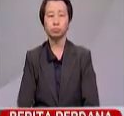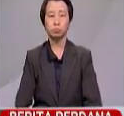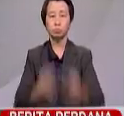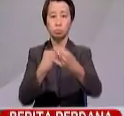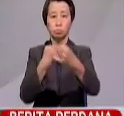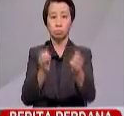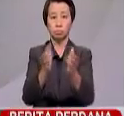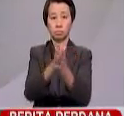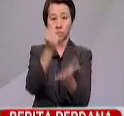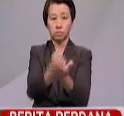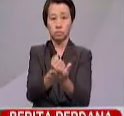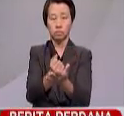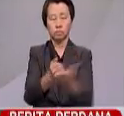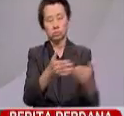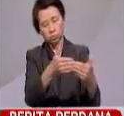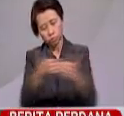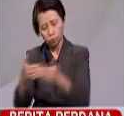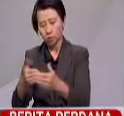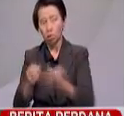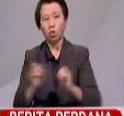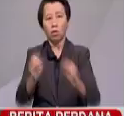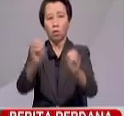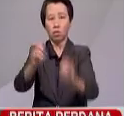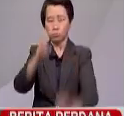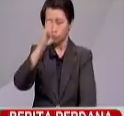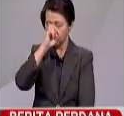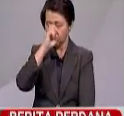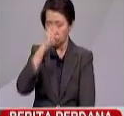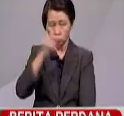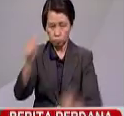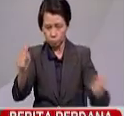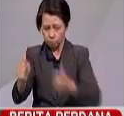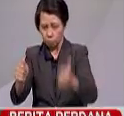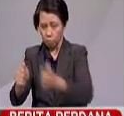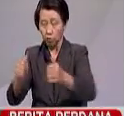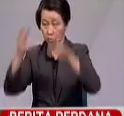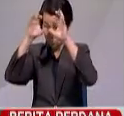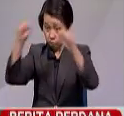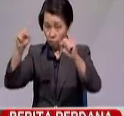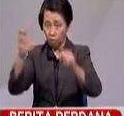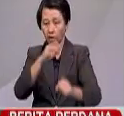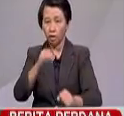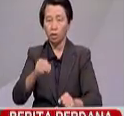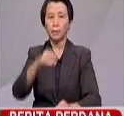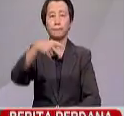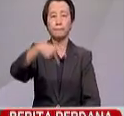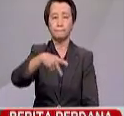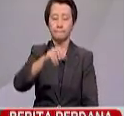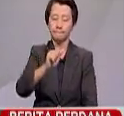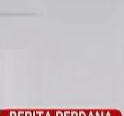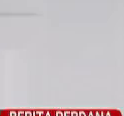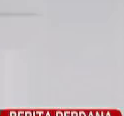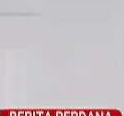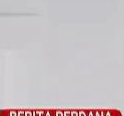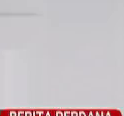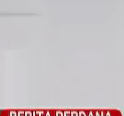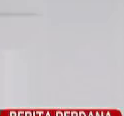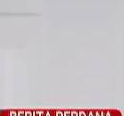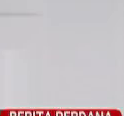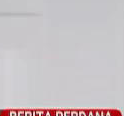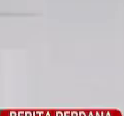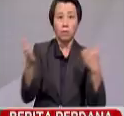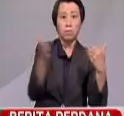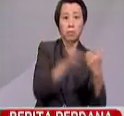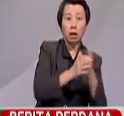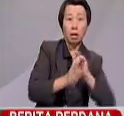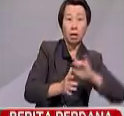Jabatan Immigration akan meneruskan operasi penguatkuasaan bagi memburu majikan dan pendatang asing tanpa izin parti yang ingkar pulang ke negara